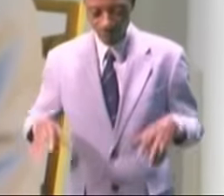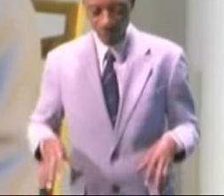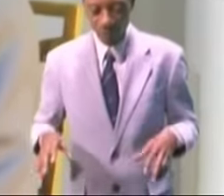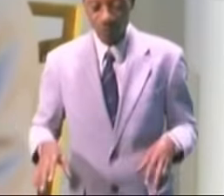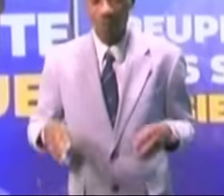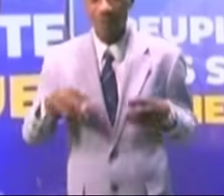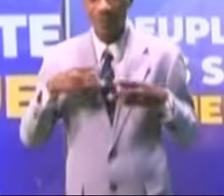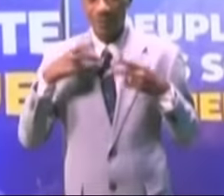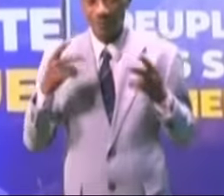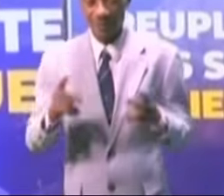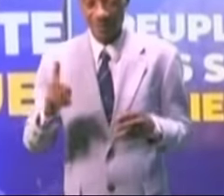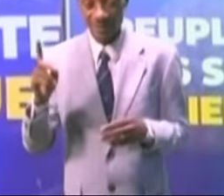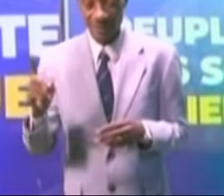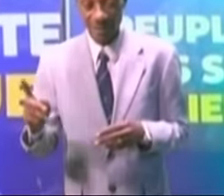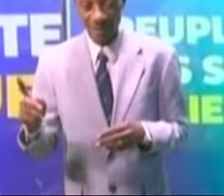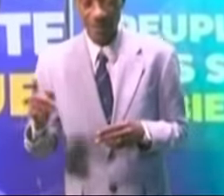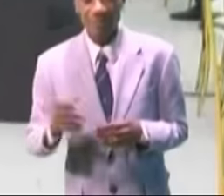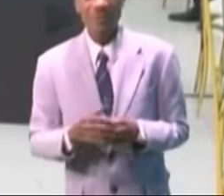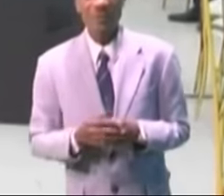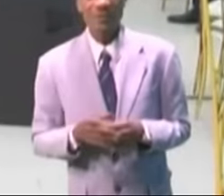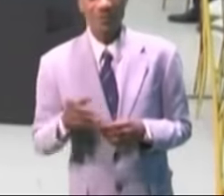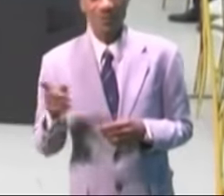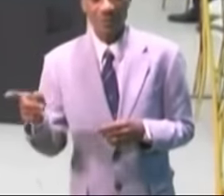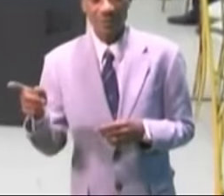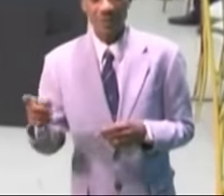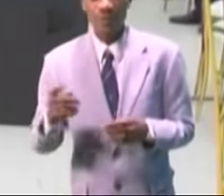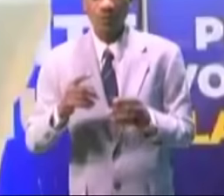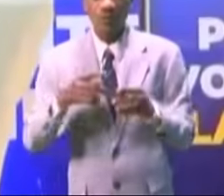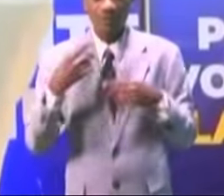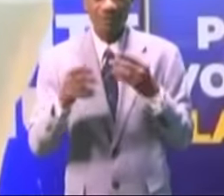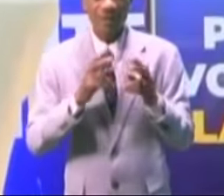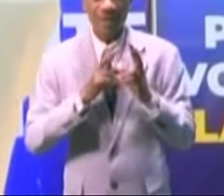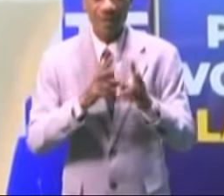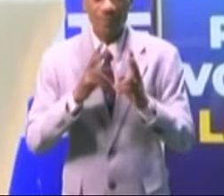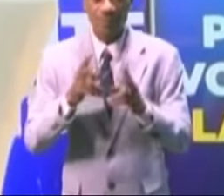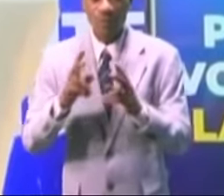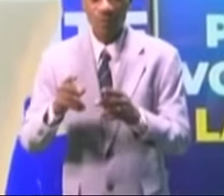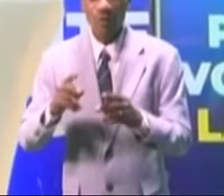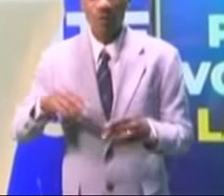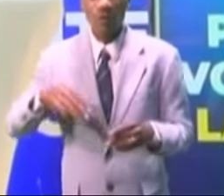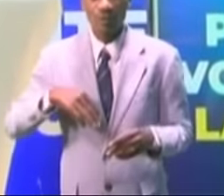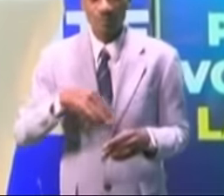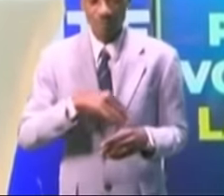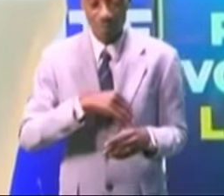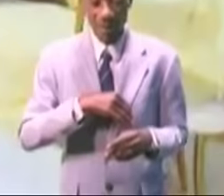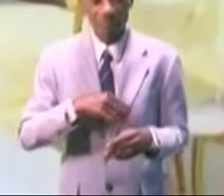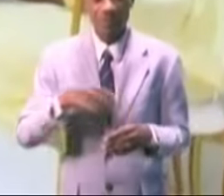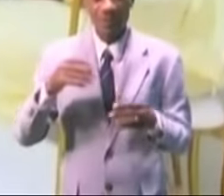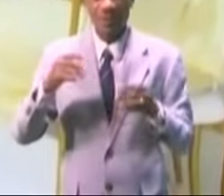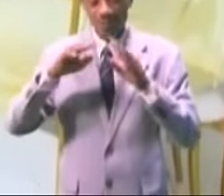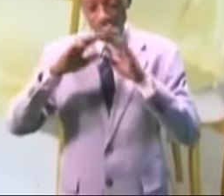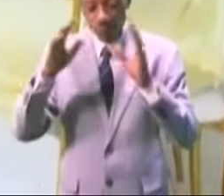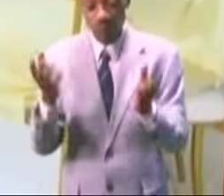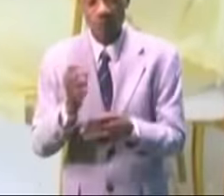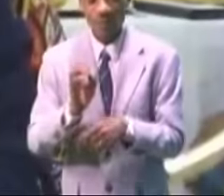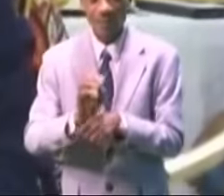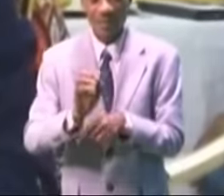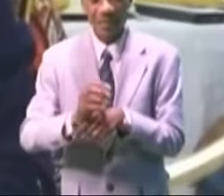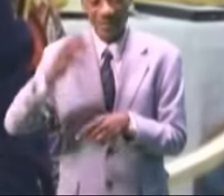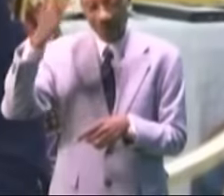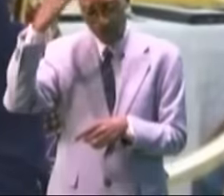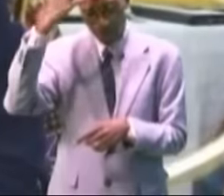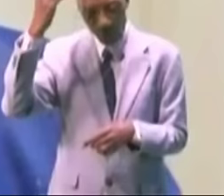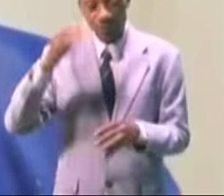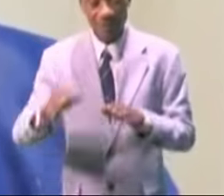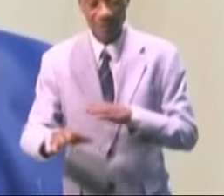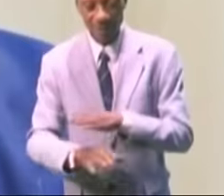Mouké, l'opportunité de faire appel aux membres de la 8e communauté des églises pentecôtes en Afrique centrale, CEPAC, et ses frères et sœurs